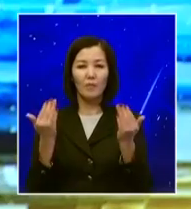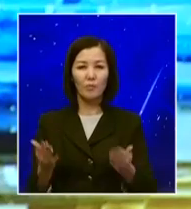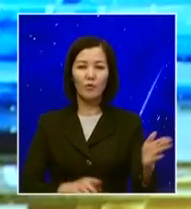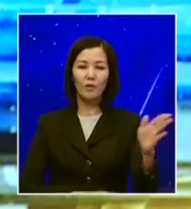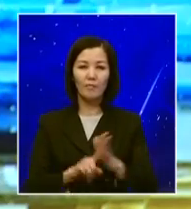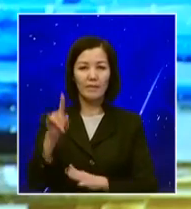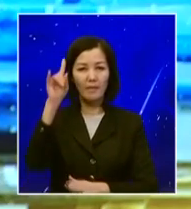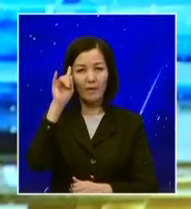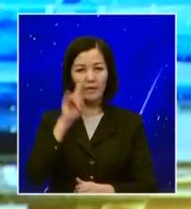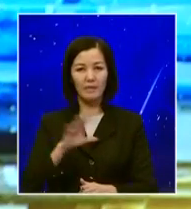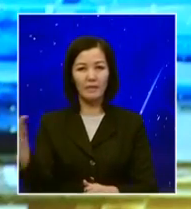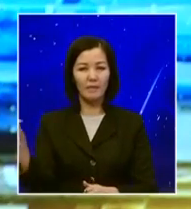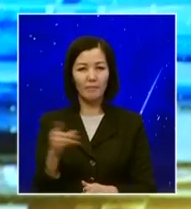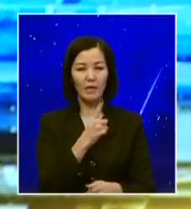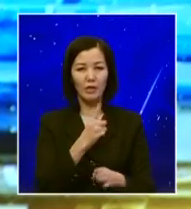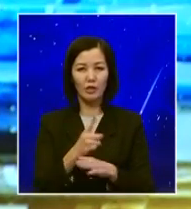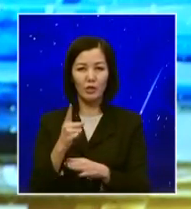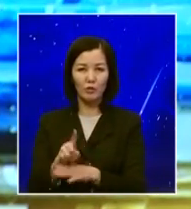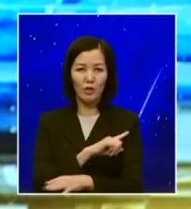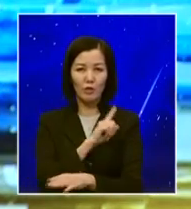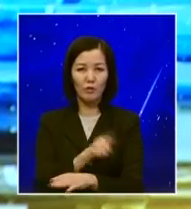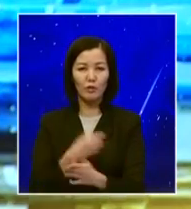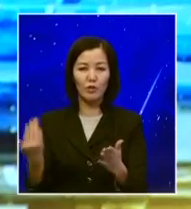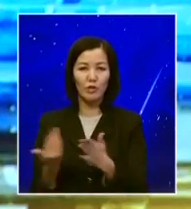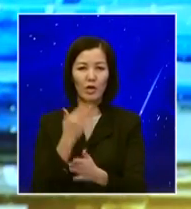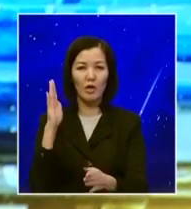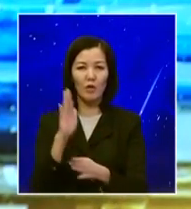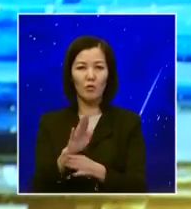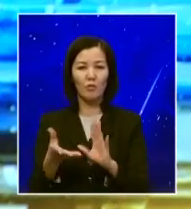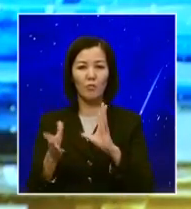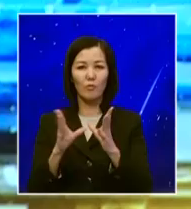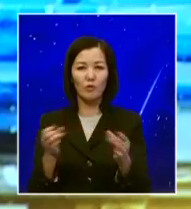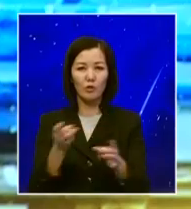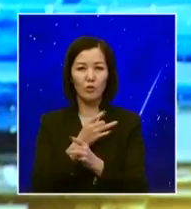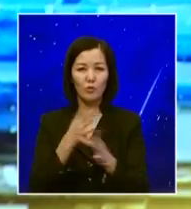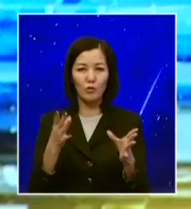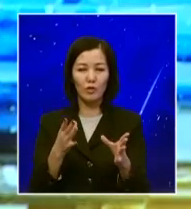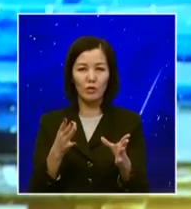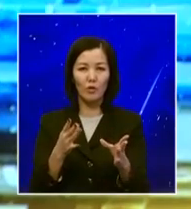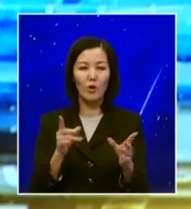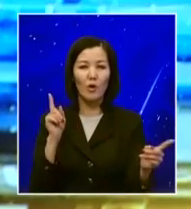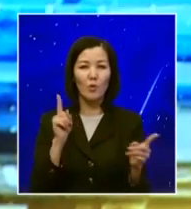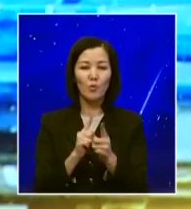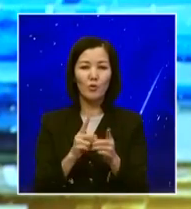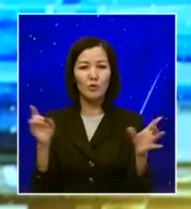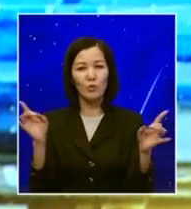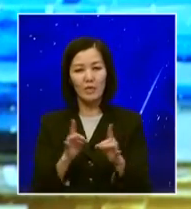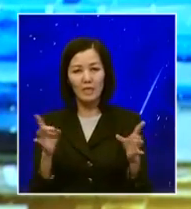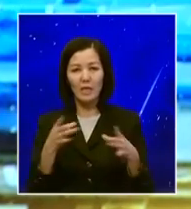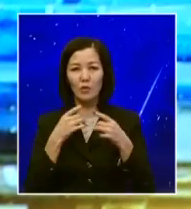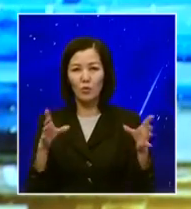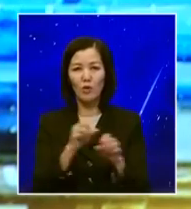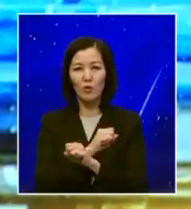Бүгіннен бастап елімізде шектеу шаралары күшейтілді. Жаңа қаулы бойынша қауым жинап той жасауға, мерекелік басқосу өткізуге тыйым салынып